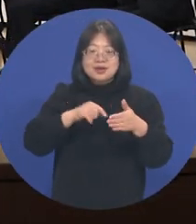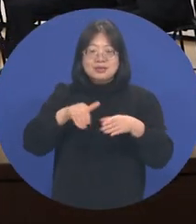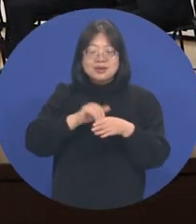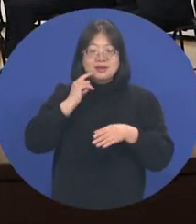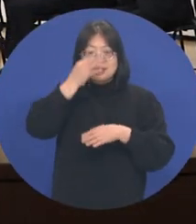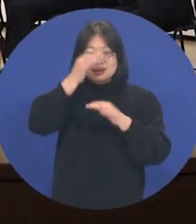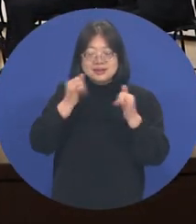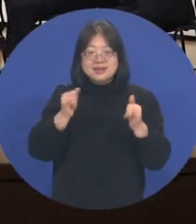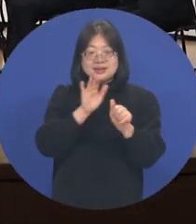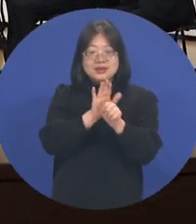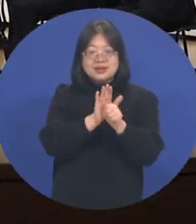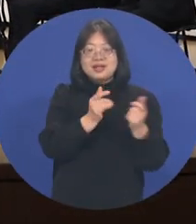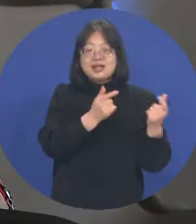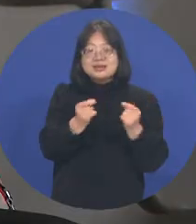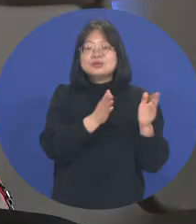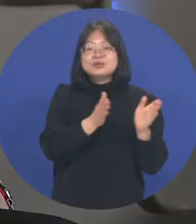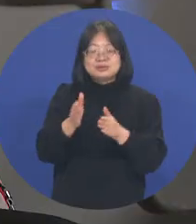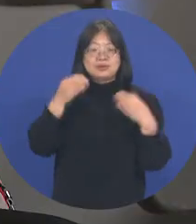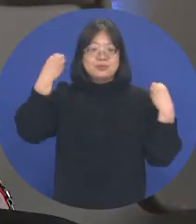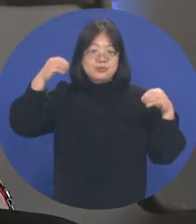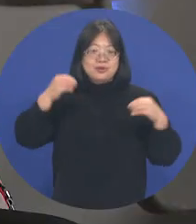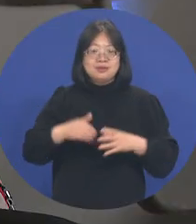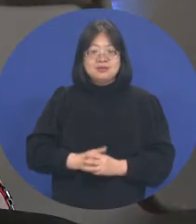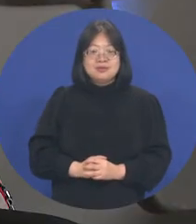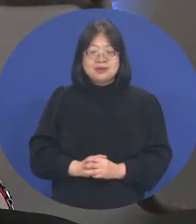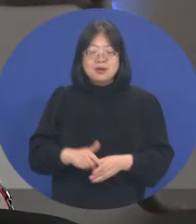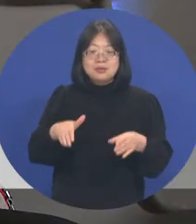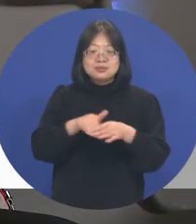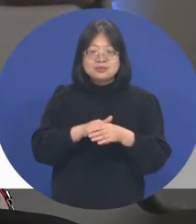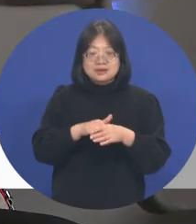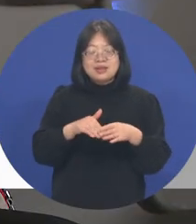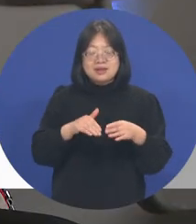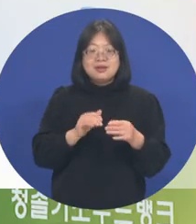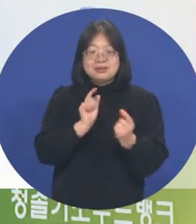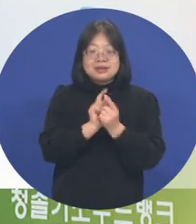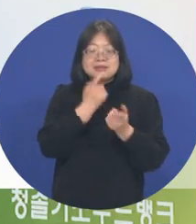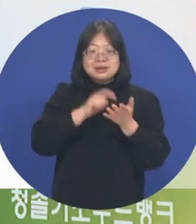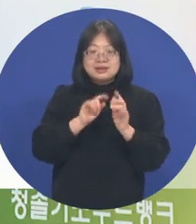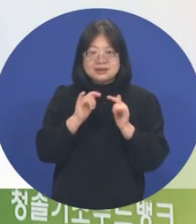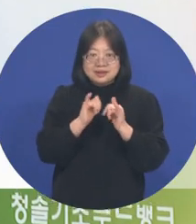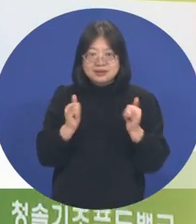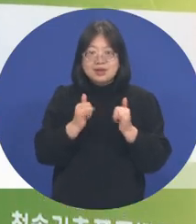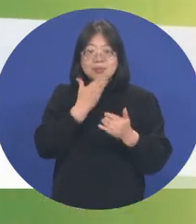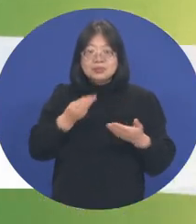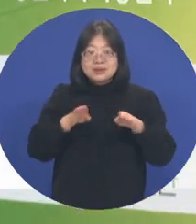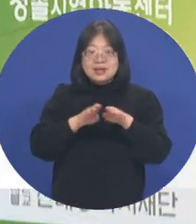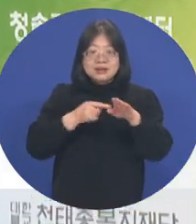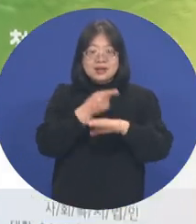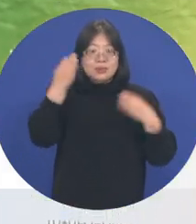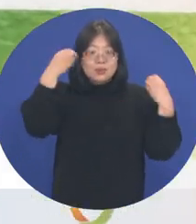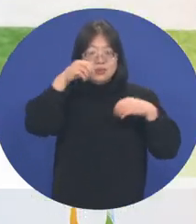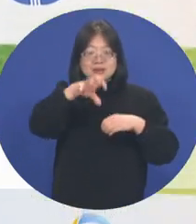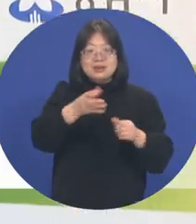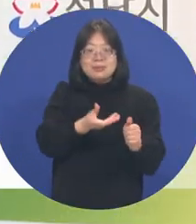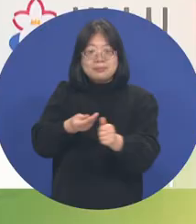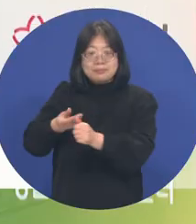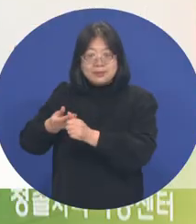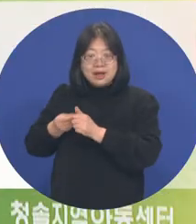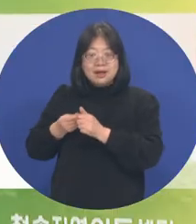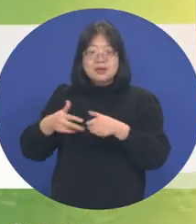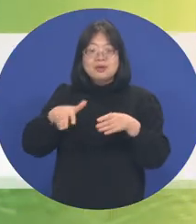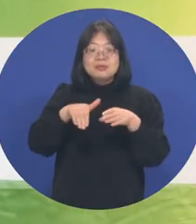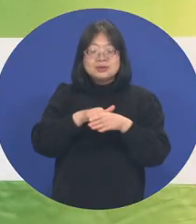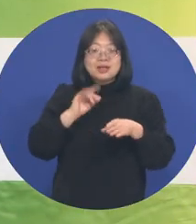문화예술인들을 지원 함 마한들입니다 화을 위 공 을한